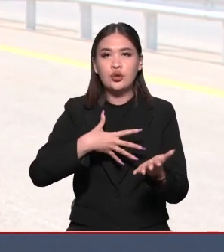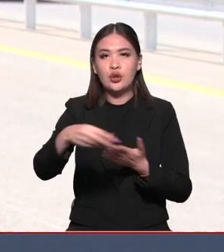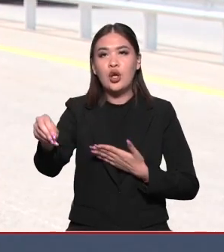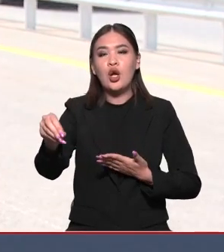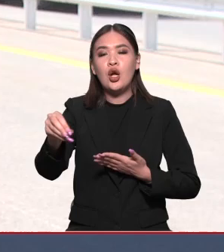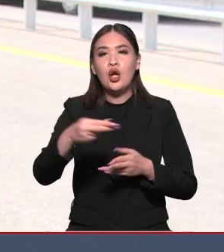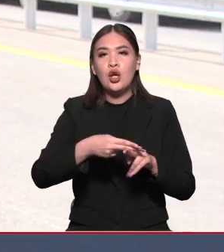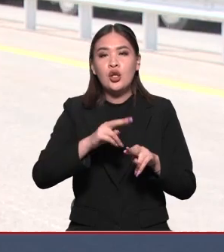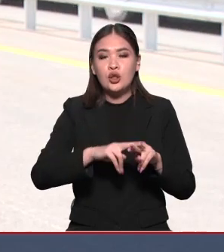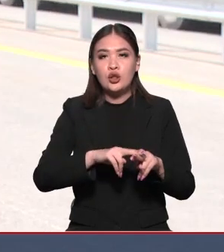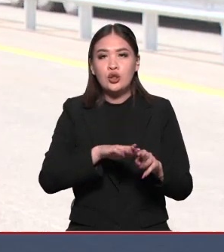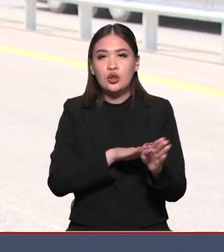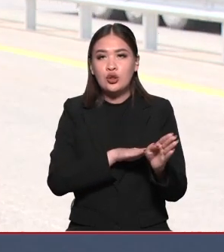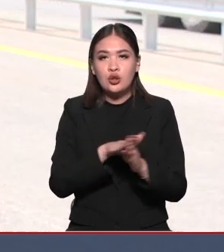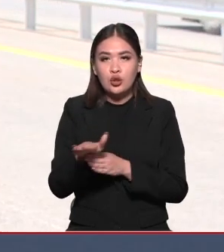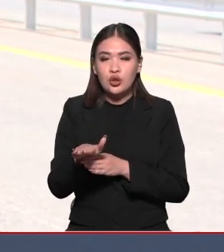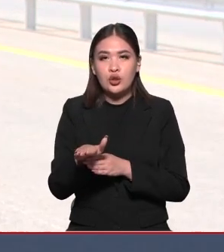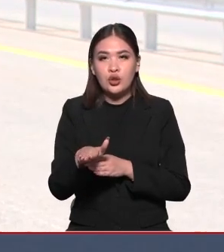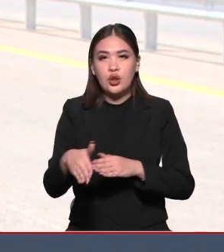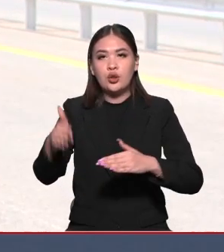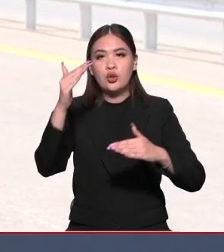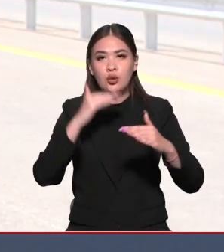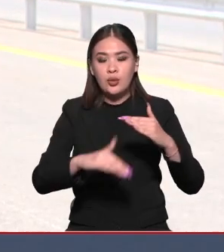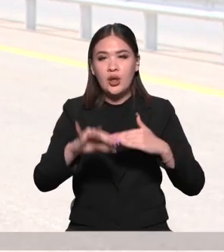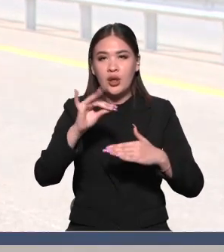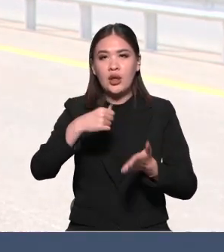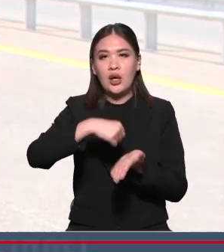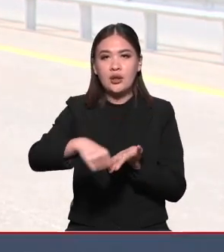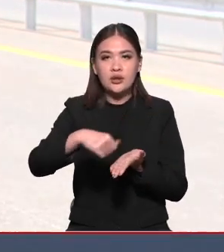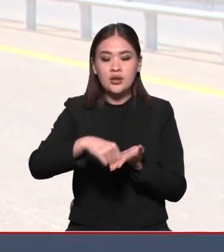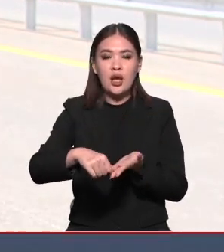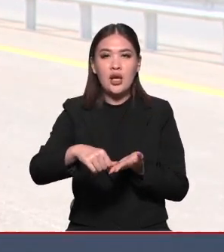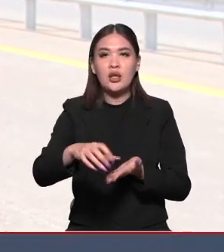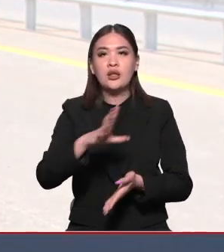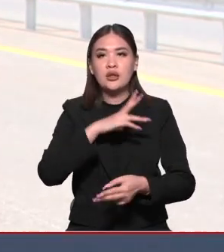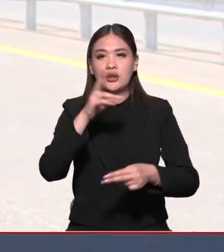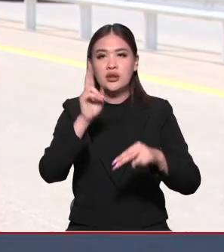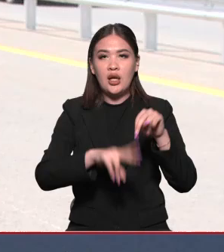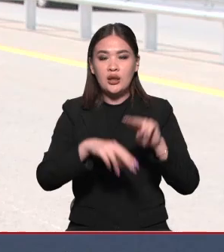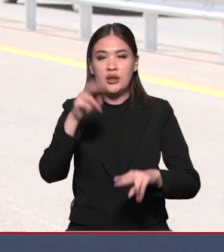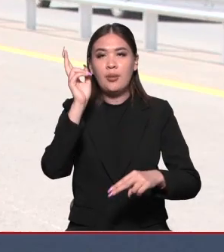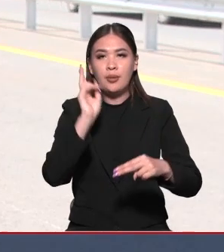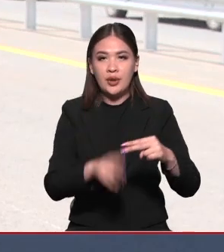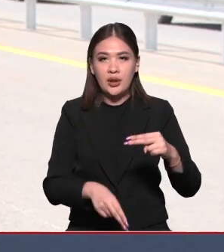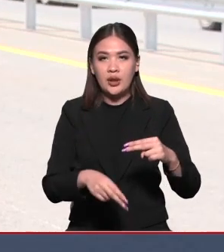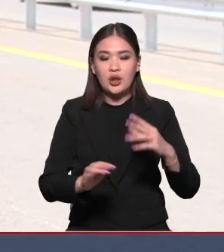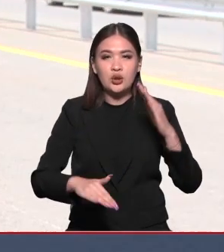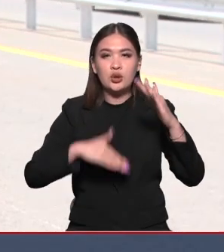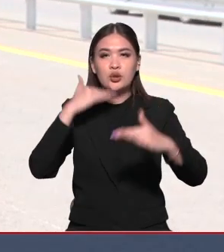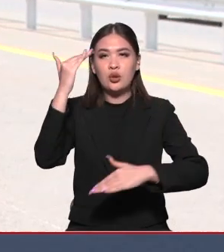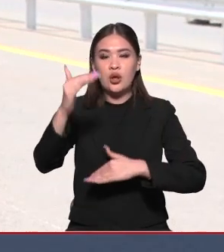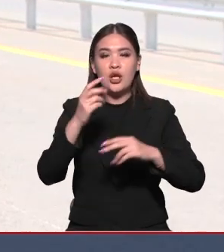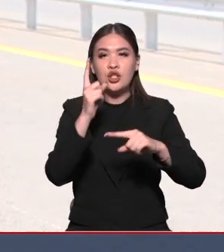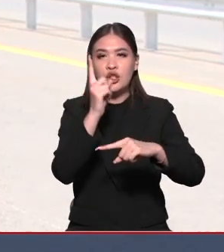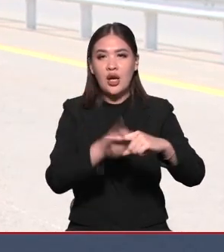4 жолақ бойынша төменгі қабат пен асфальтобетон жамылғыларын бәрі салынып біткен. Жоғарғы соңғы қабатының